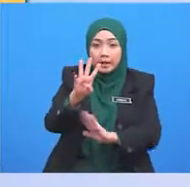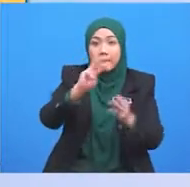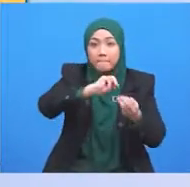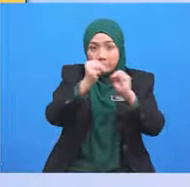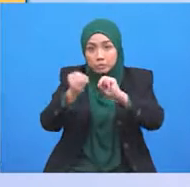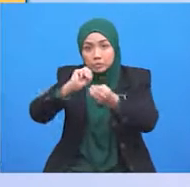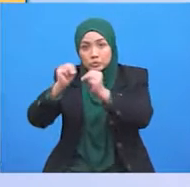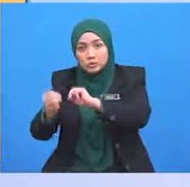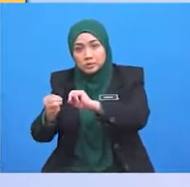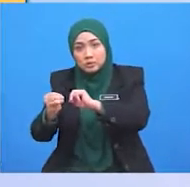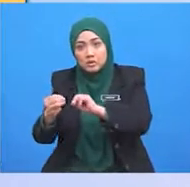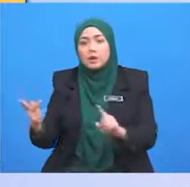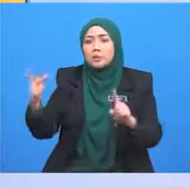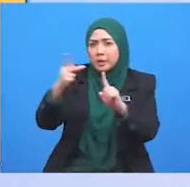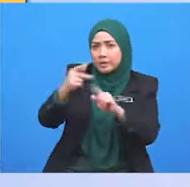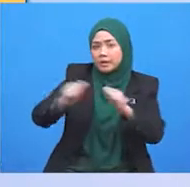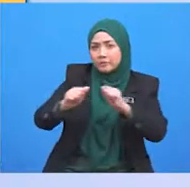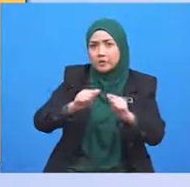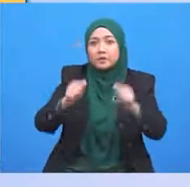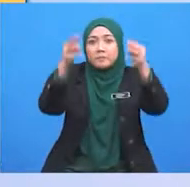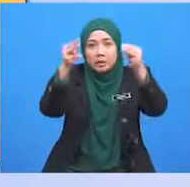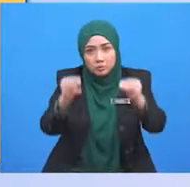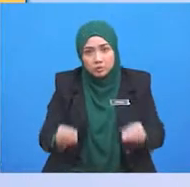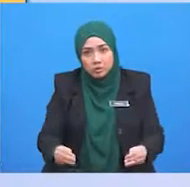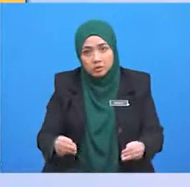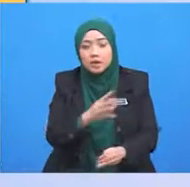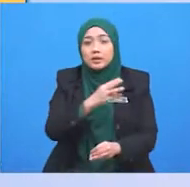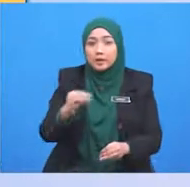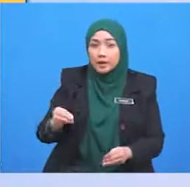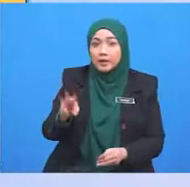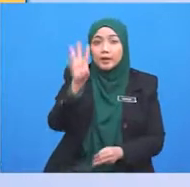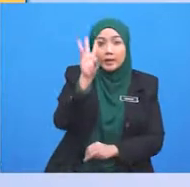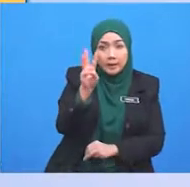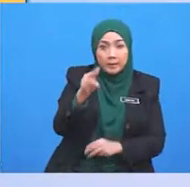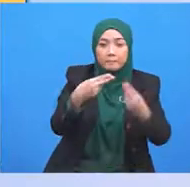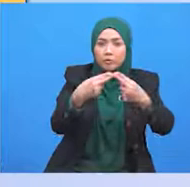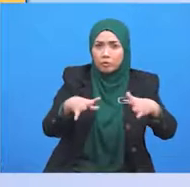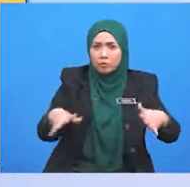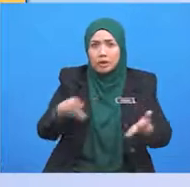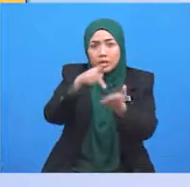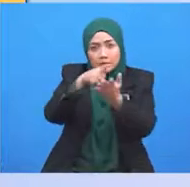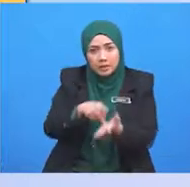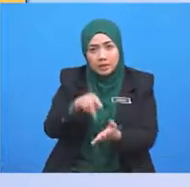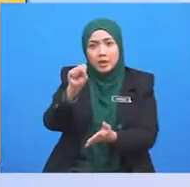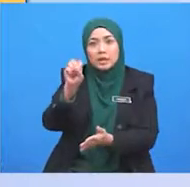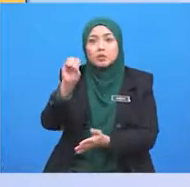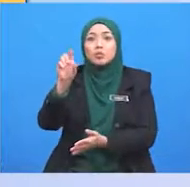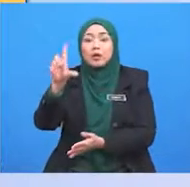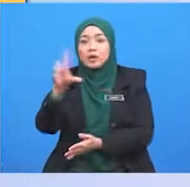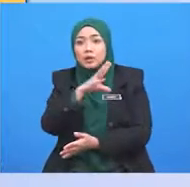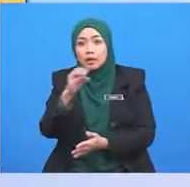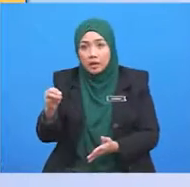Dan keenam, menguraikan kesan solstis terhadap unsur cuaca dan iklim.